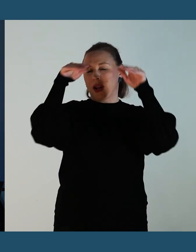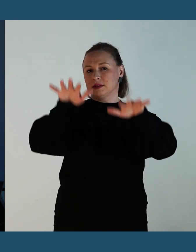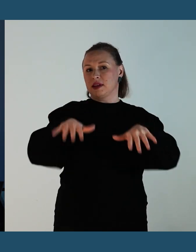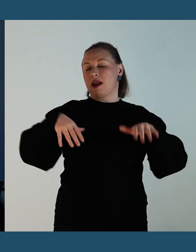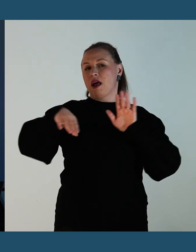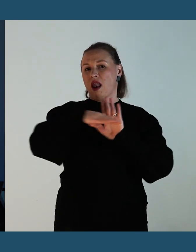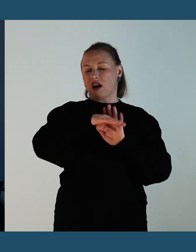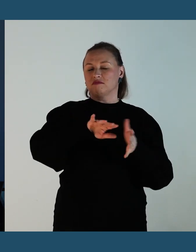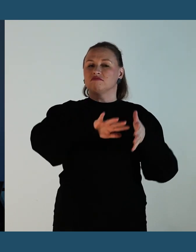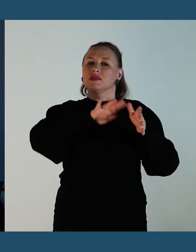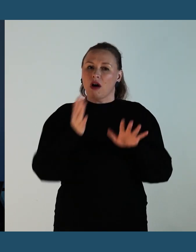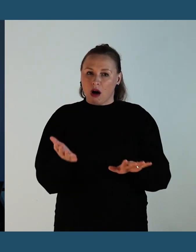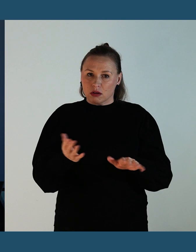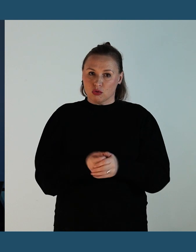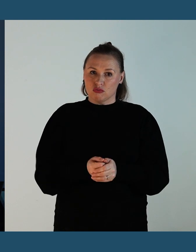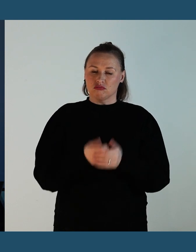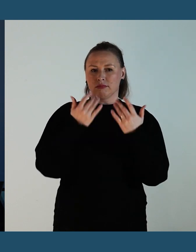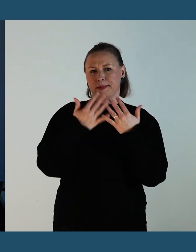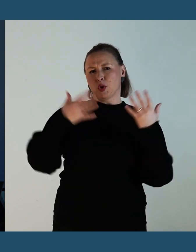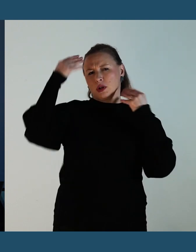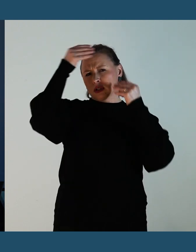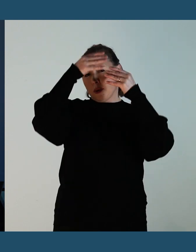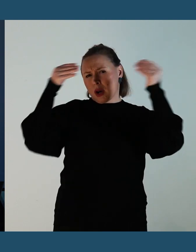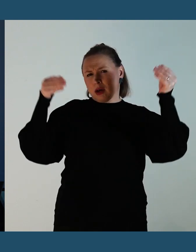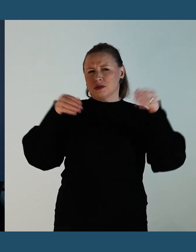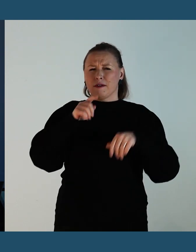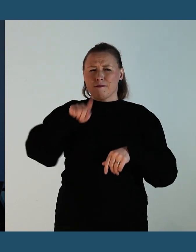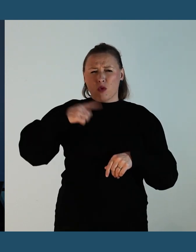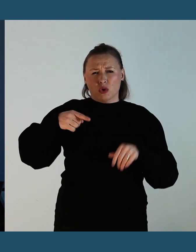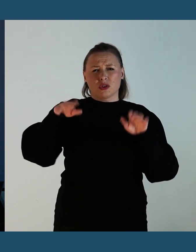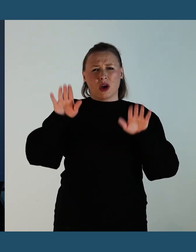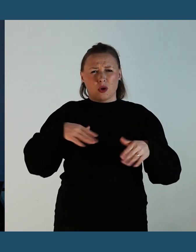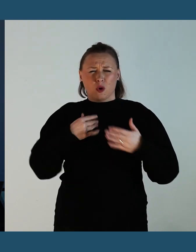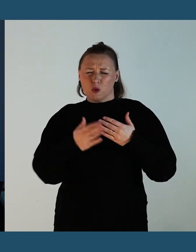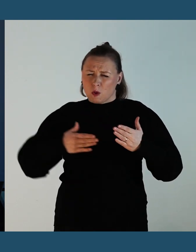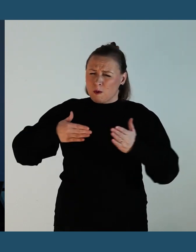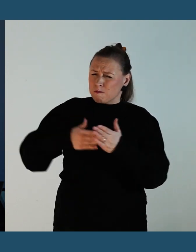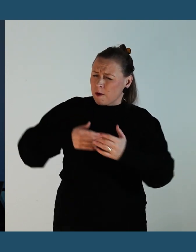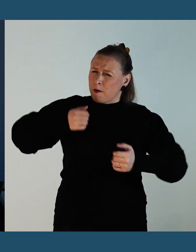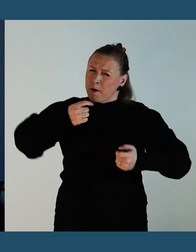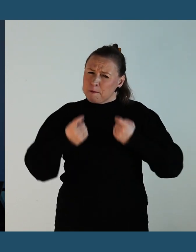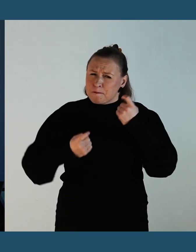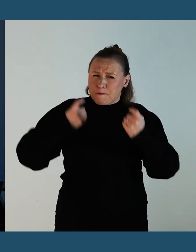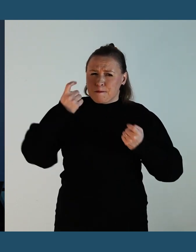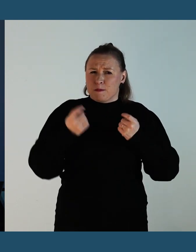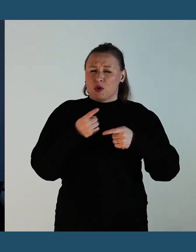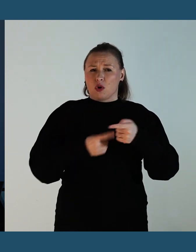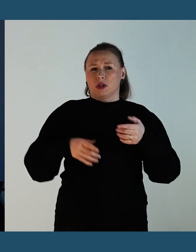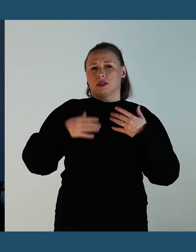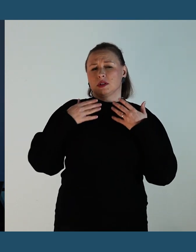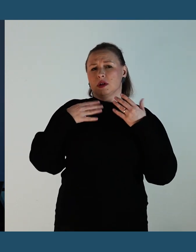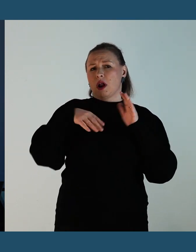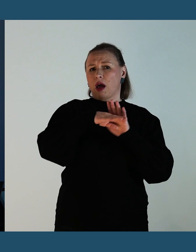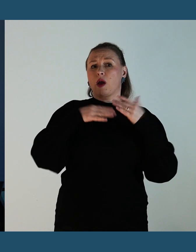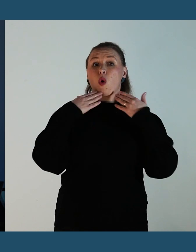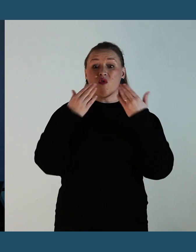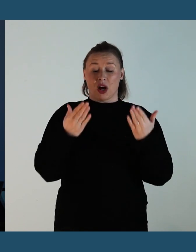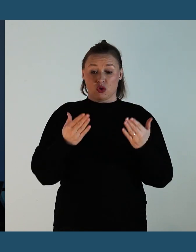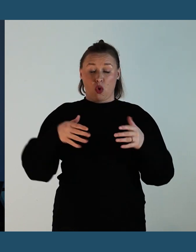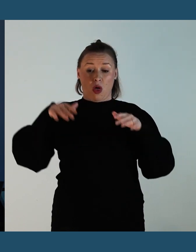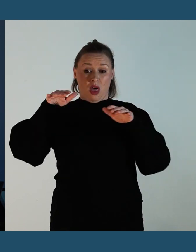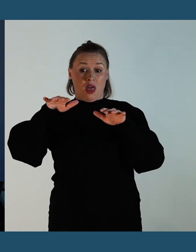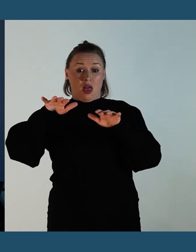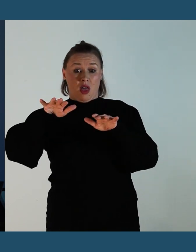saamelaiset olivat tehneet vuosia työtä lain uudistamiseksi. Saamelaiskäräjät hyväksyi esityksen saamelaiskäräjälain muuttamisesta